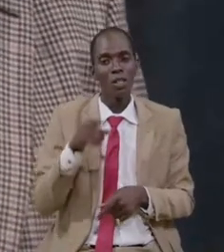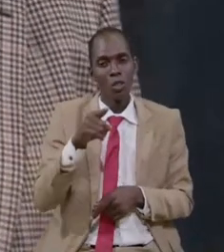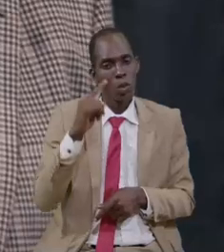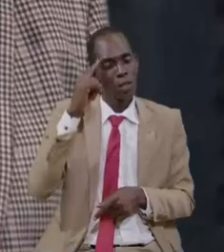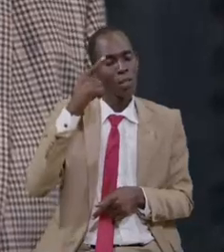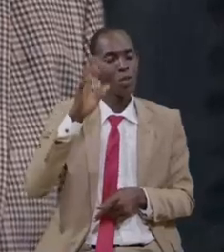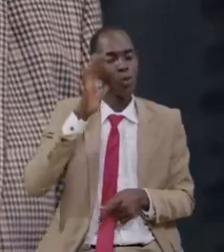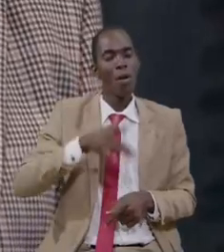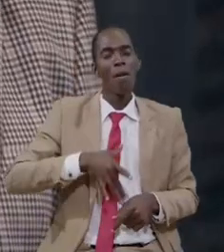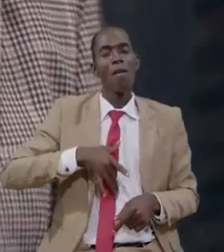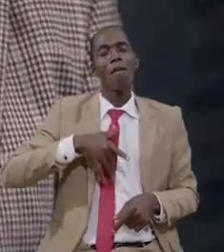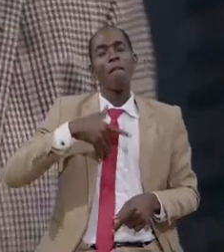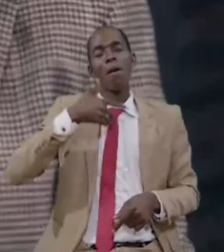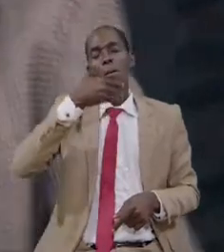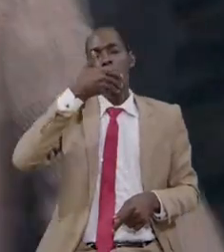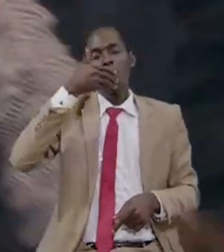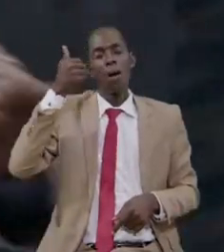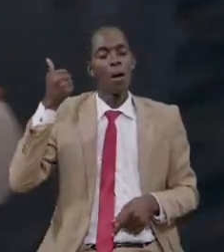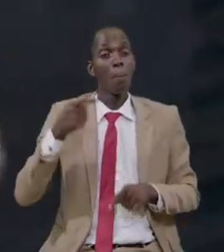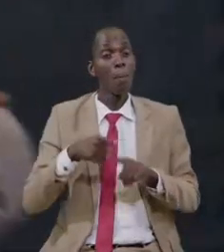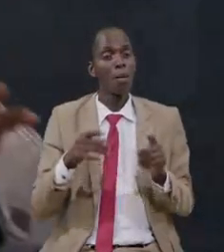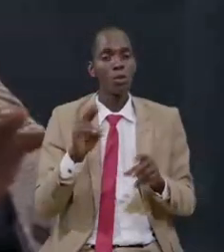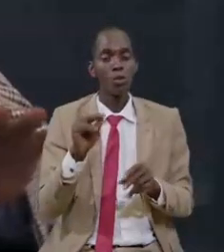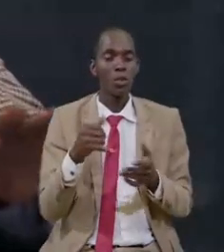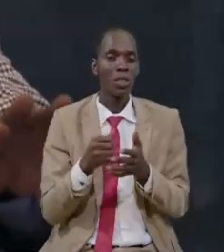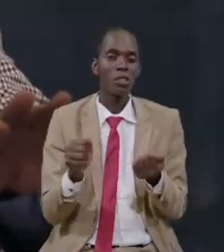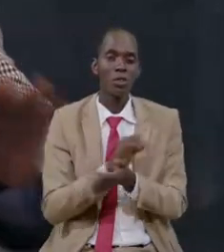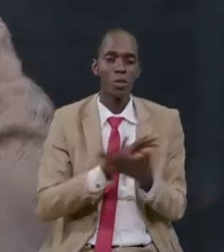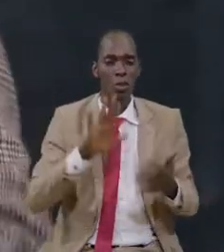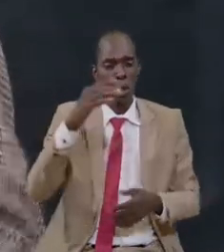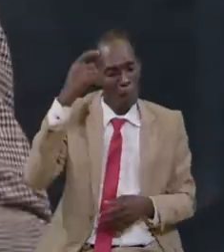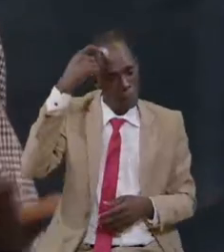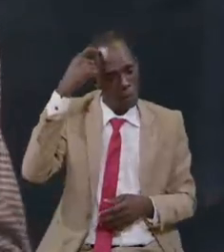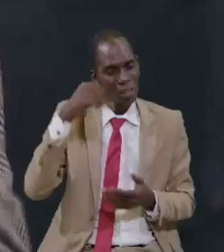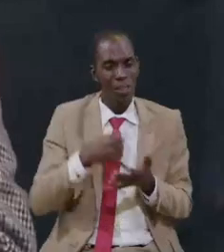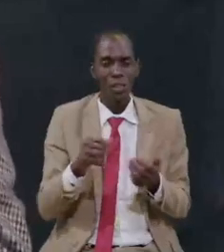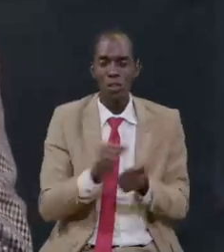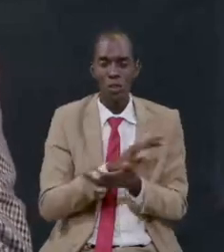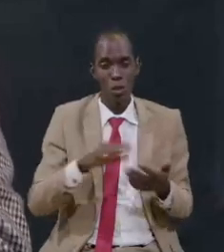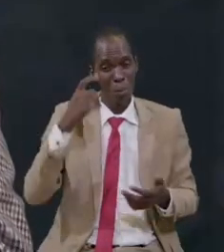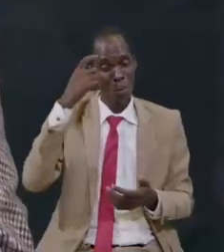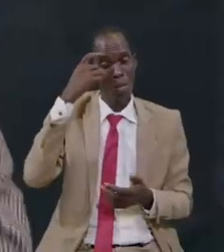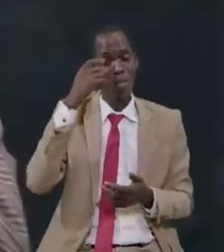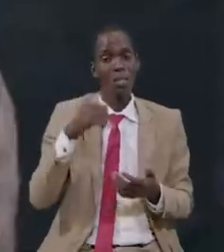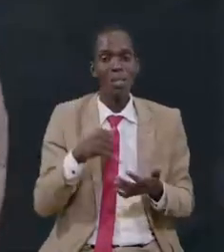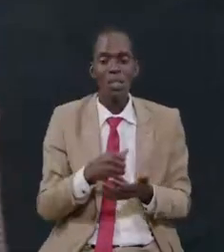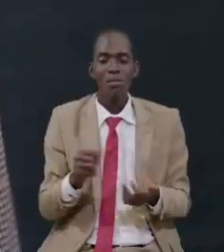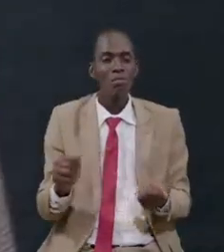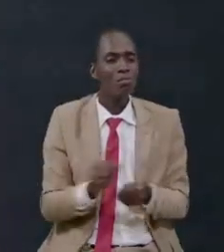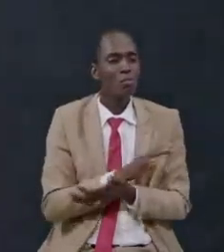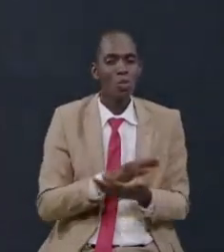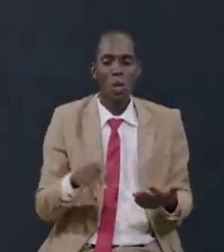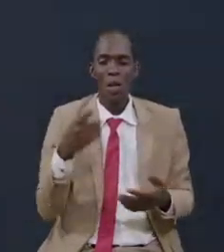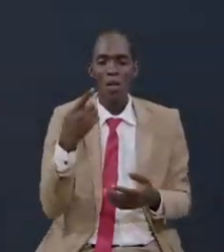allez vous sentir haut, élevé, ça souille, ça détruit votre pensée et